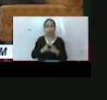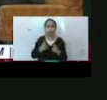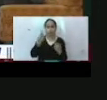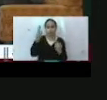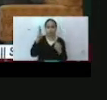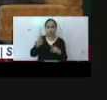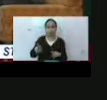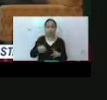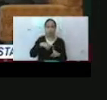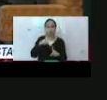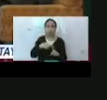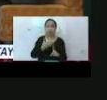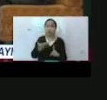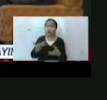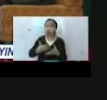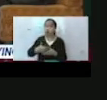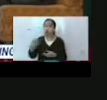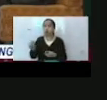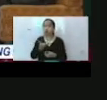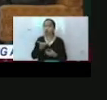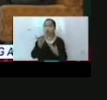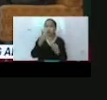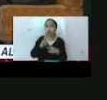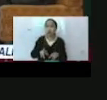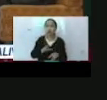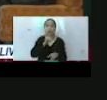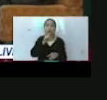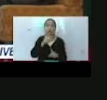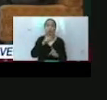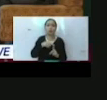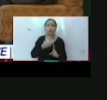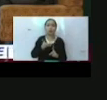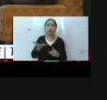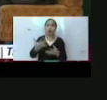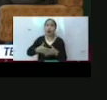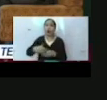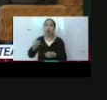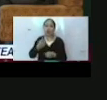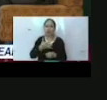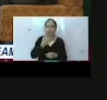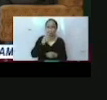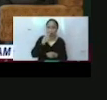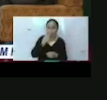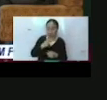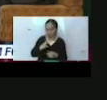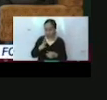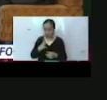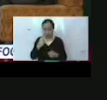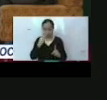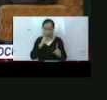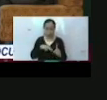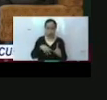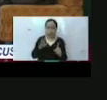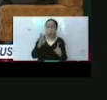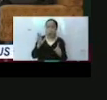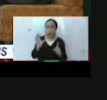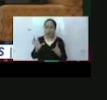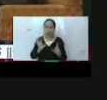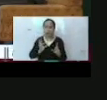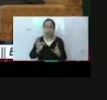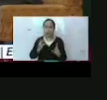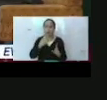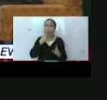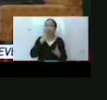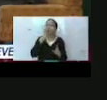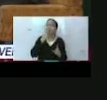nasa labas ka, gagalangin ka. Hindi ka pag nasa labas, katutuwaan ka kasi, oy, okay to. Kasi, alam mo naman, okay lang tayo mag-vape